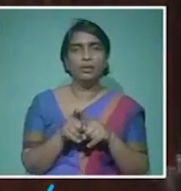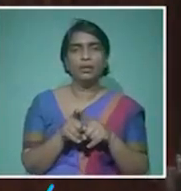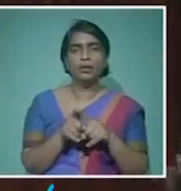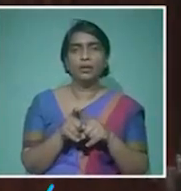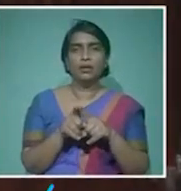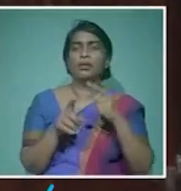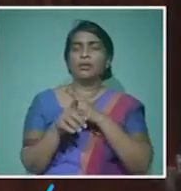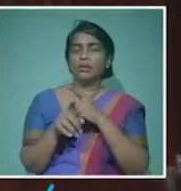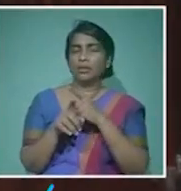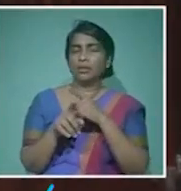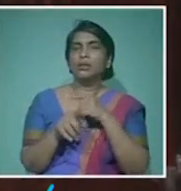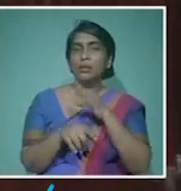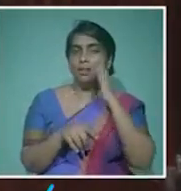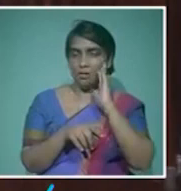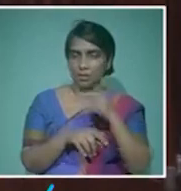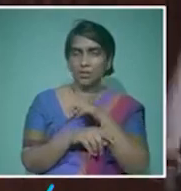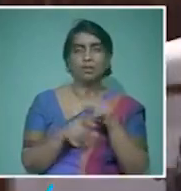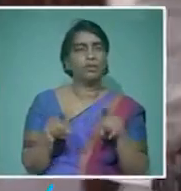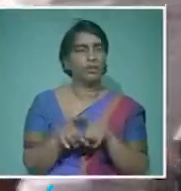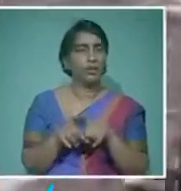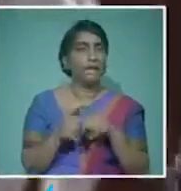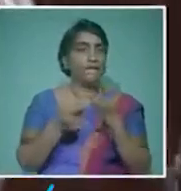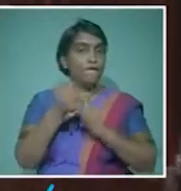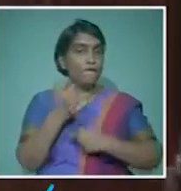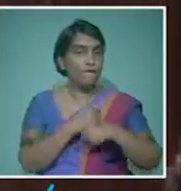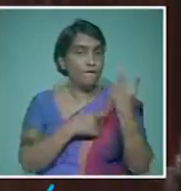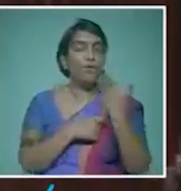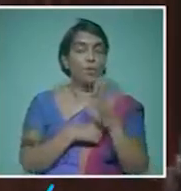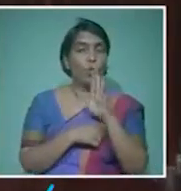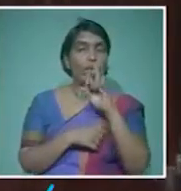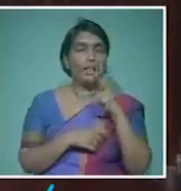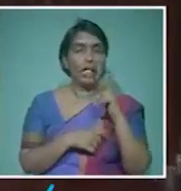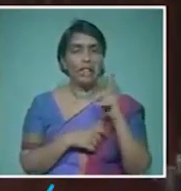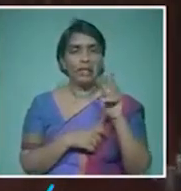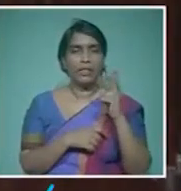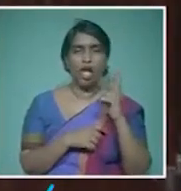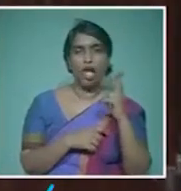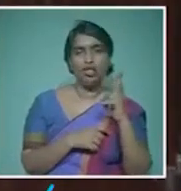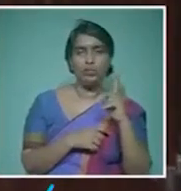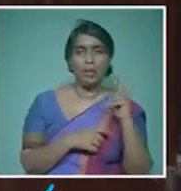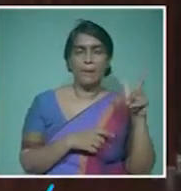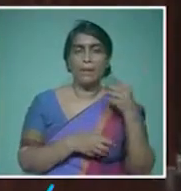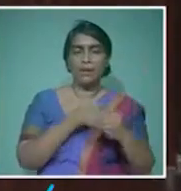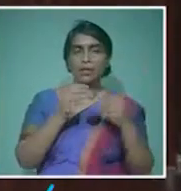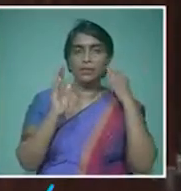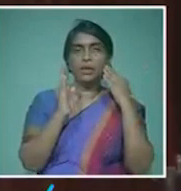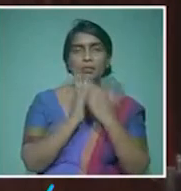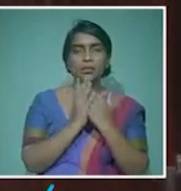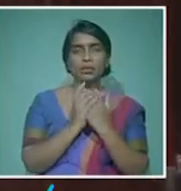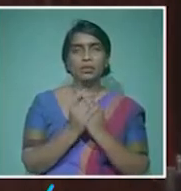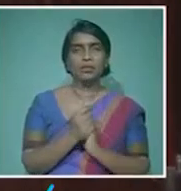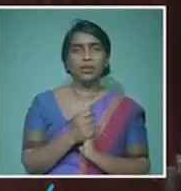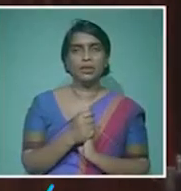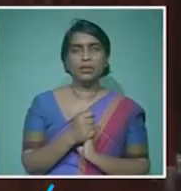vidiyata vilagila thiyenne. Samanen, vikinuthu milavela thiyenne, desi hattava, desi asuvaage company mila. Hebe adha velandapole,